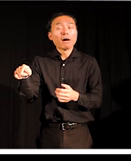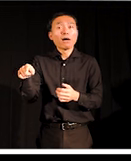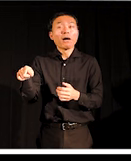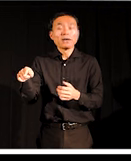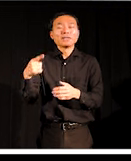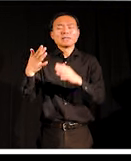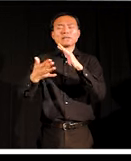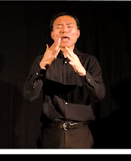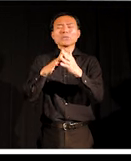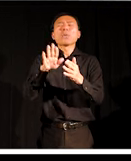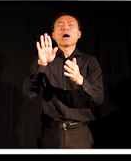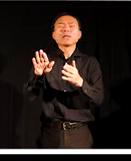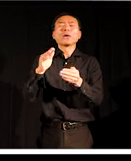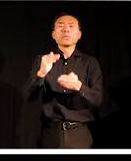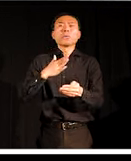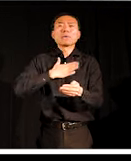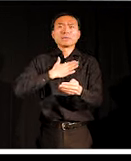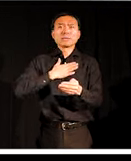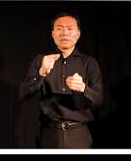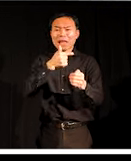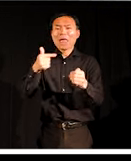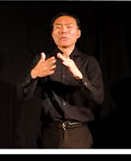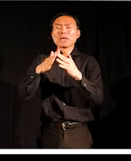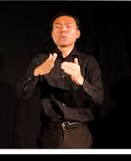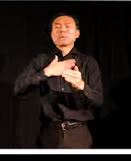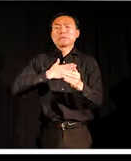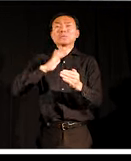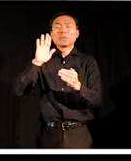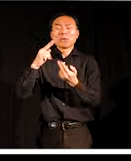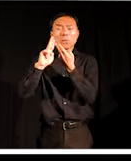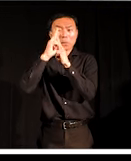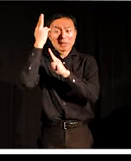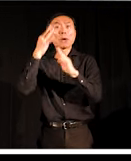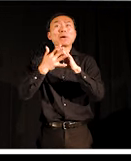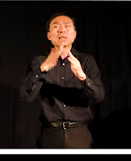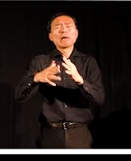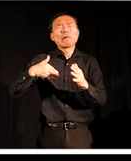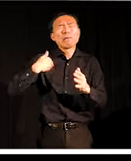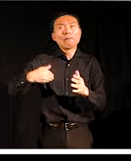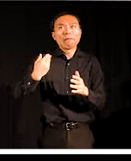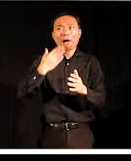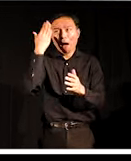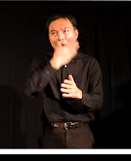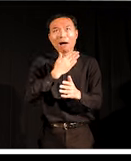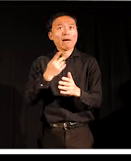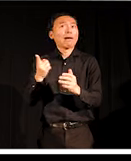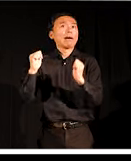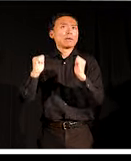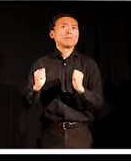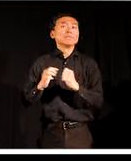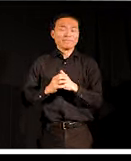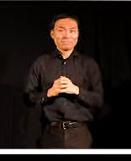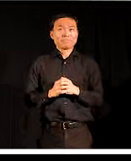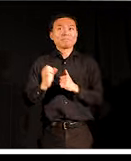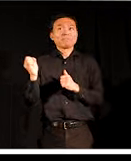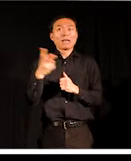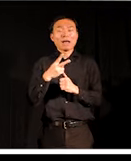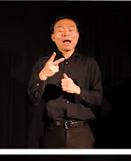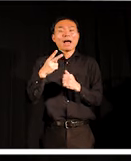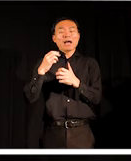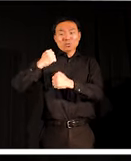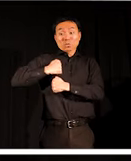ことがあったんだと驚かれていましたまた戦争を遂行する軍の側からで